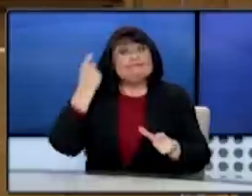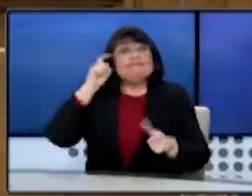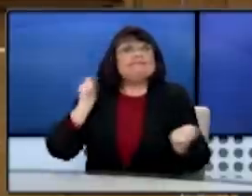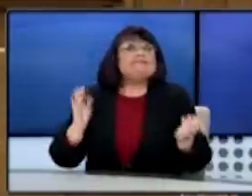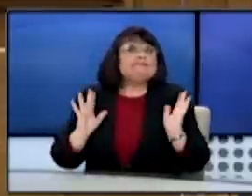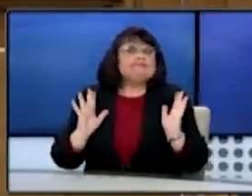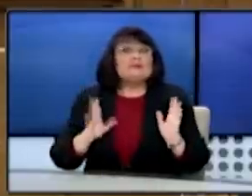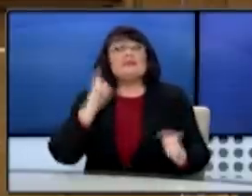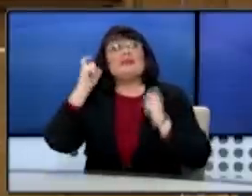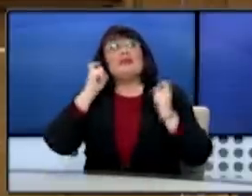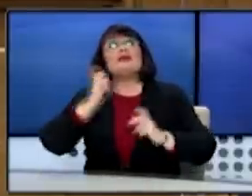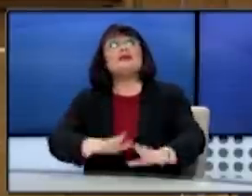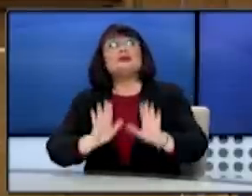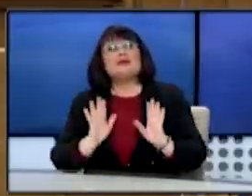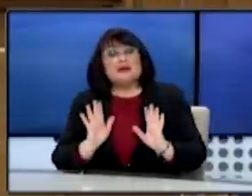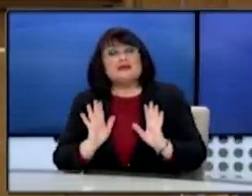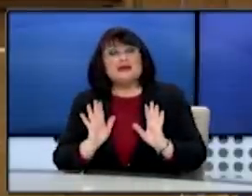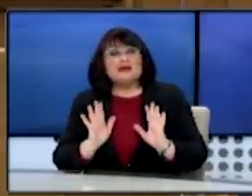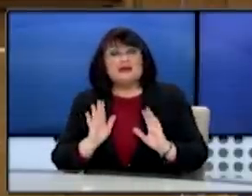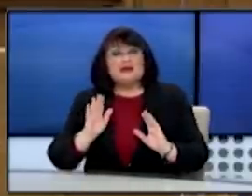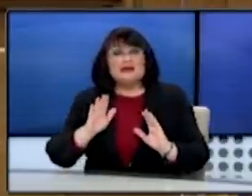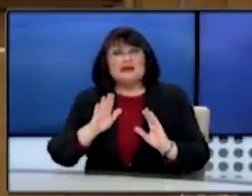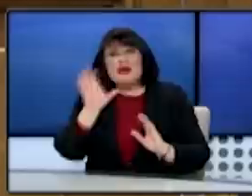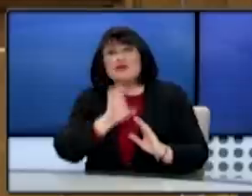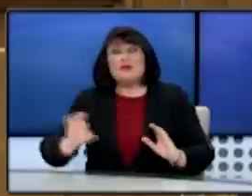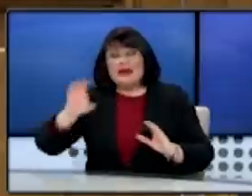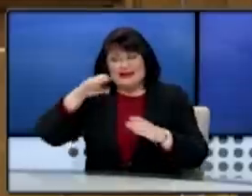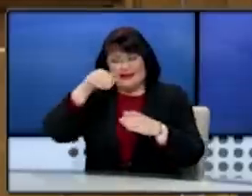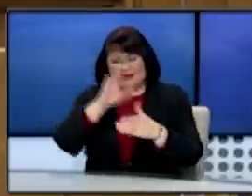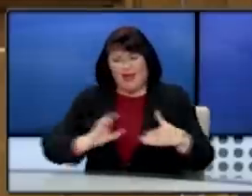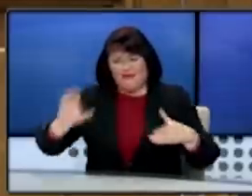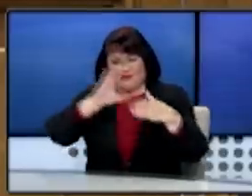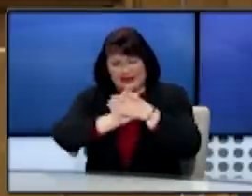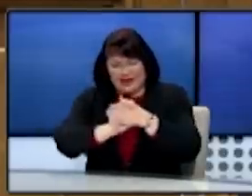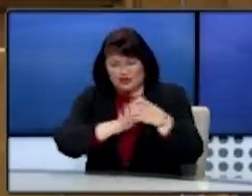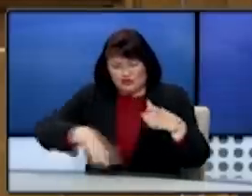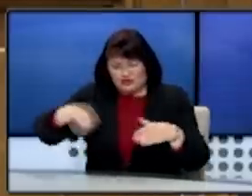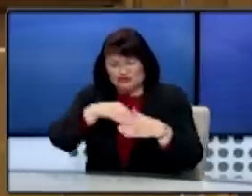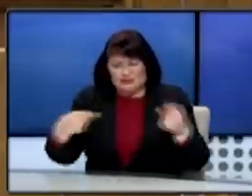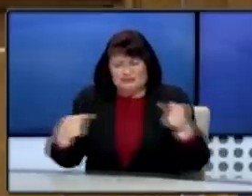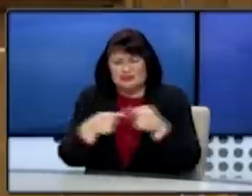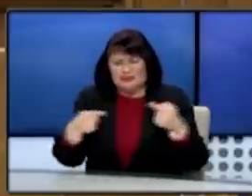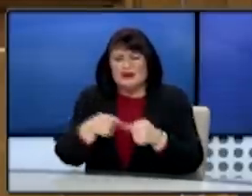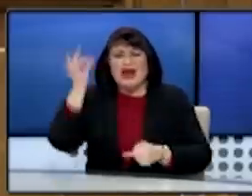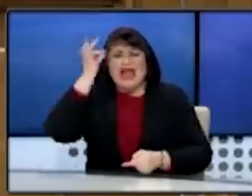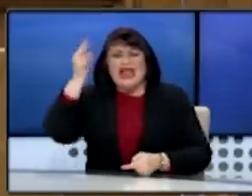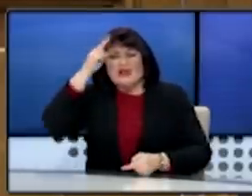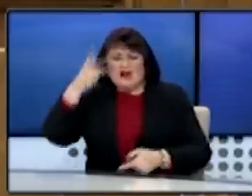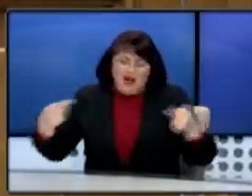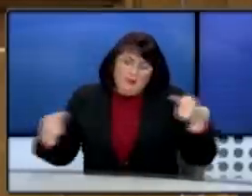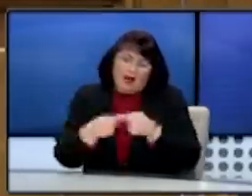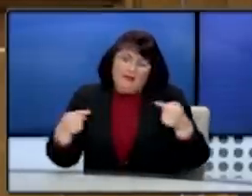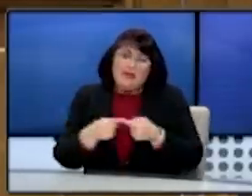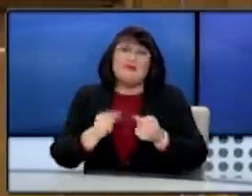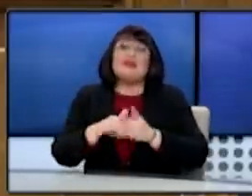σας προβληματίζει η όξυνση στο εσωτερικό της Ευρωπαϊκής Ένωσης, ιδιαίτερα ανάμεσα στη Γερμανία και τη Γαλλία.